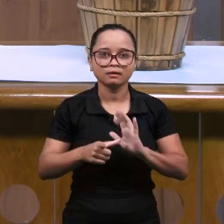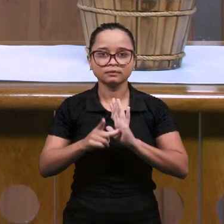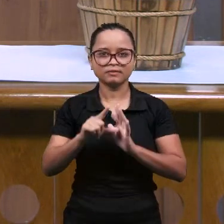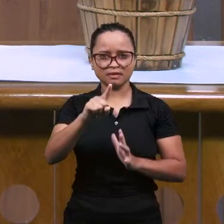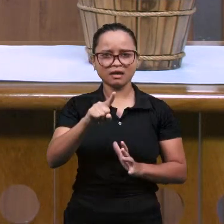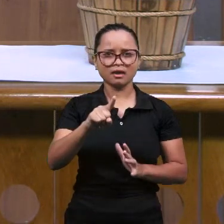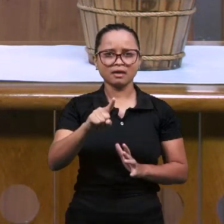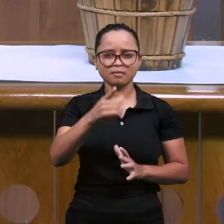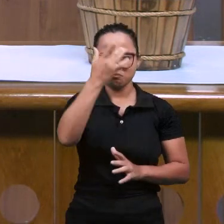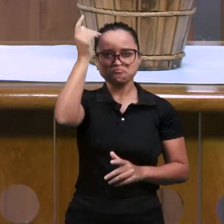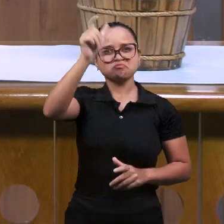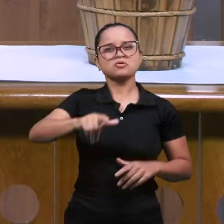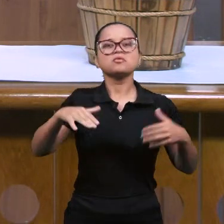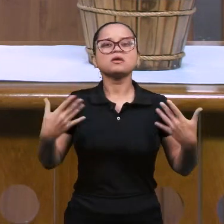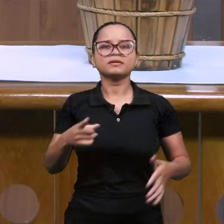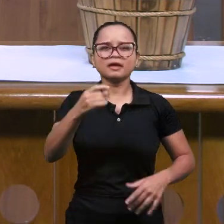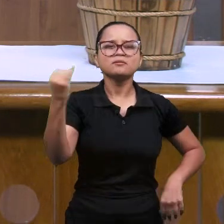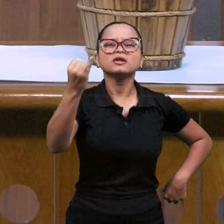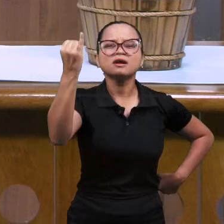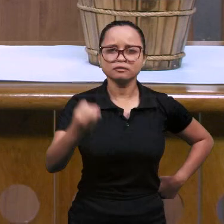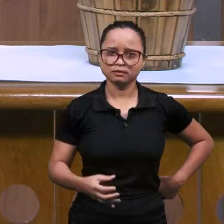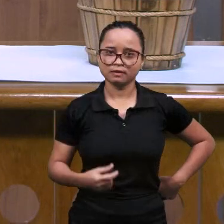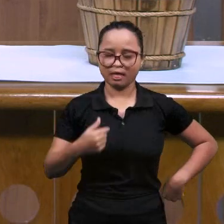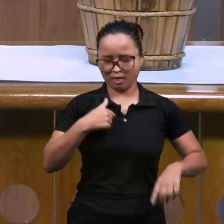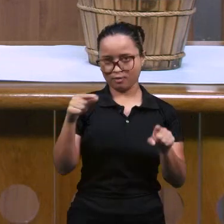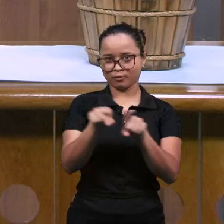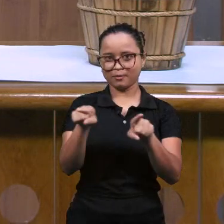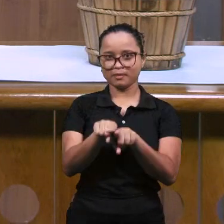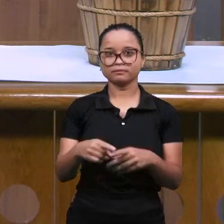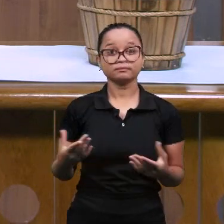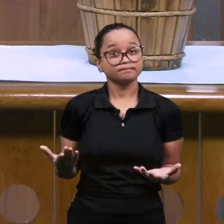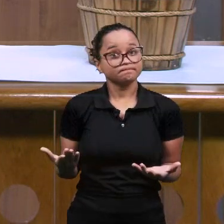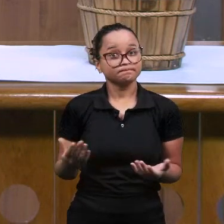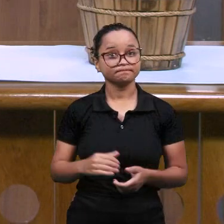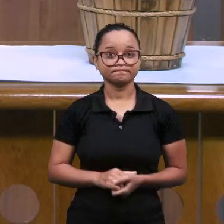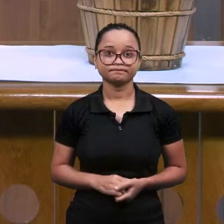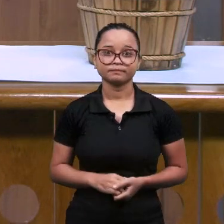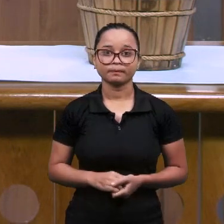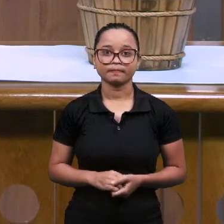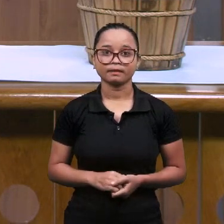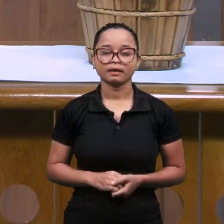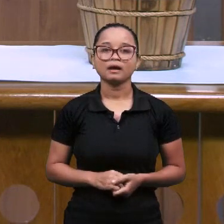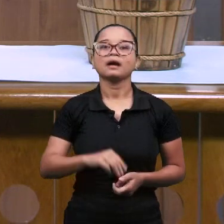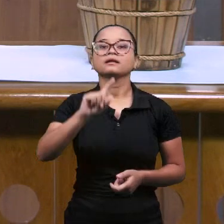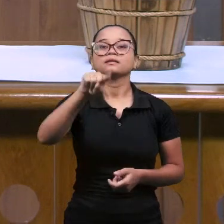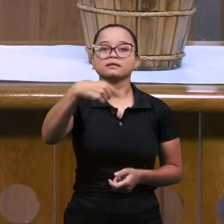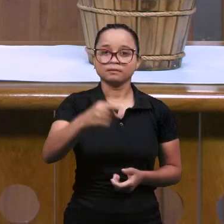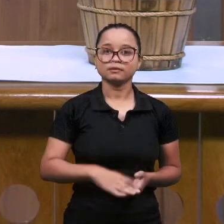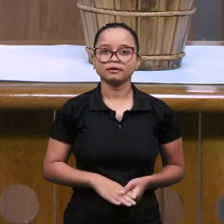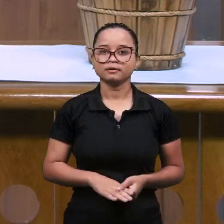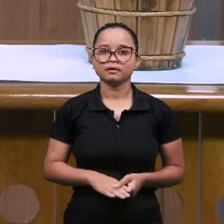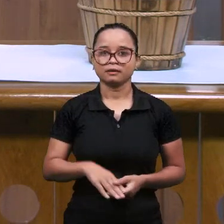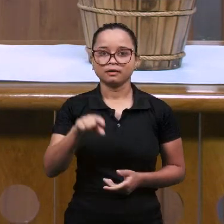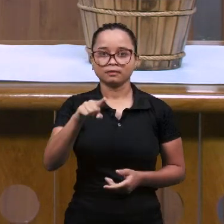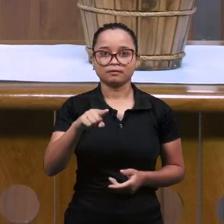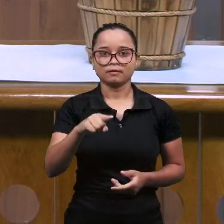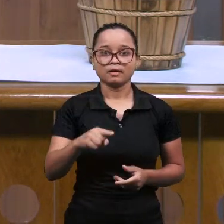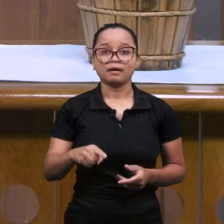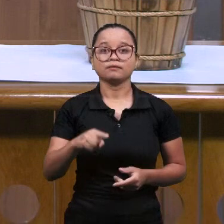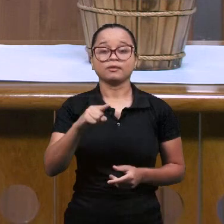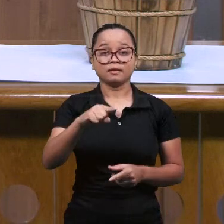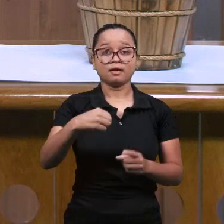élu, qui êtes-vous? Vous êtes très important. Après, vous allez au cimetière pour